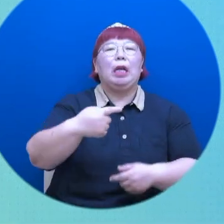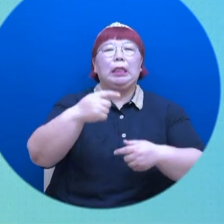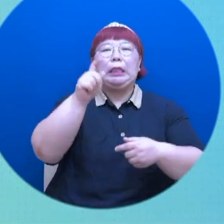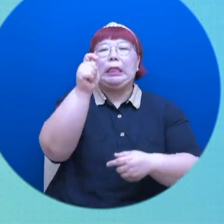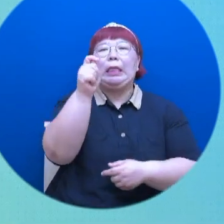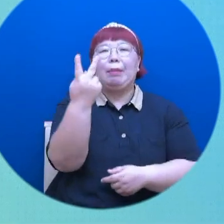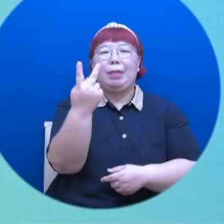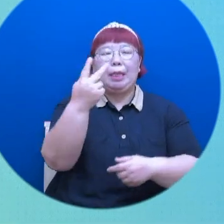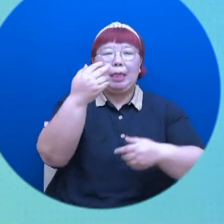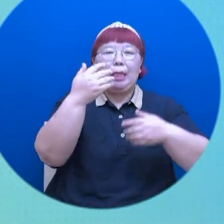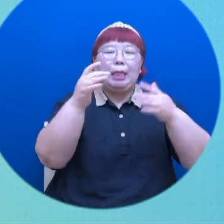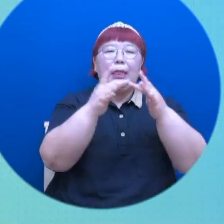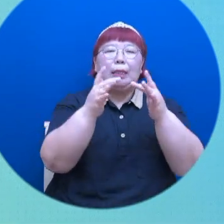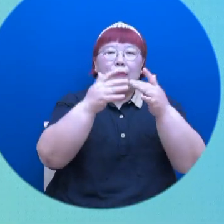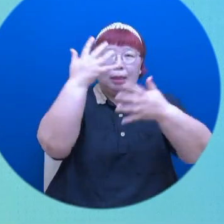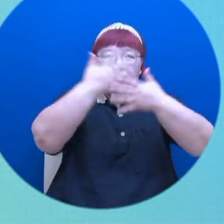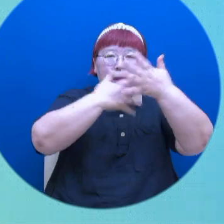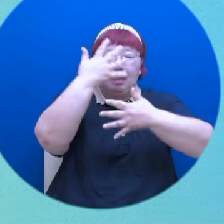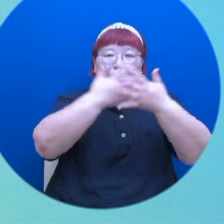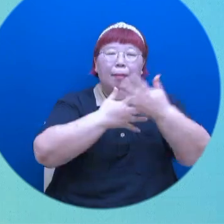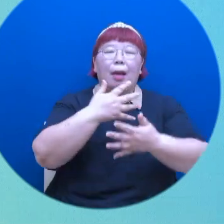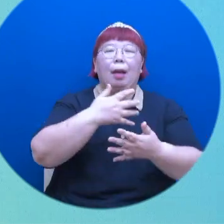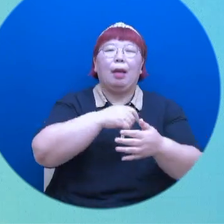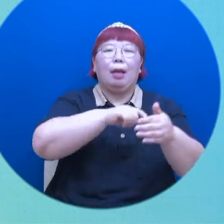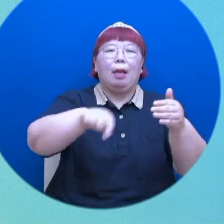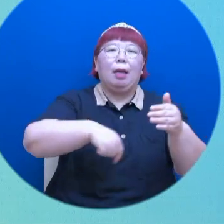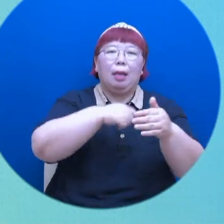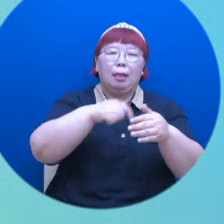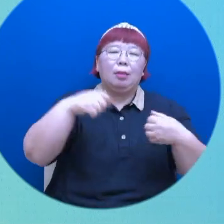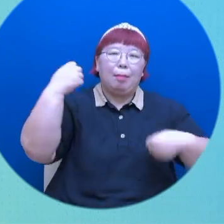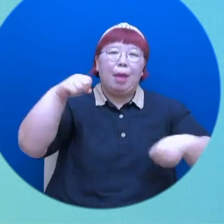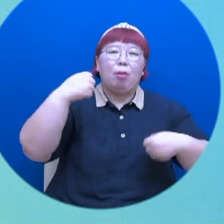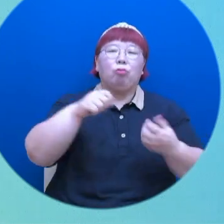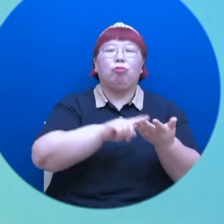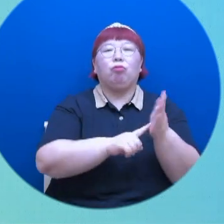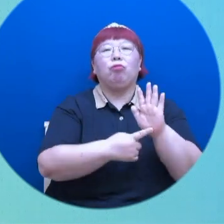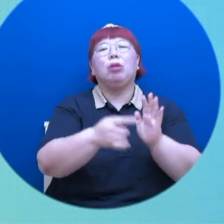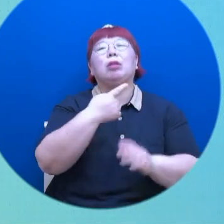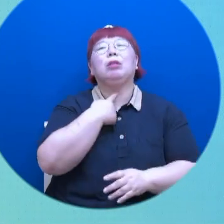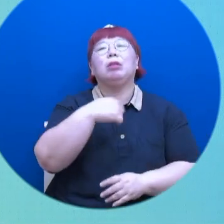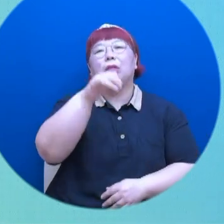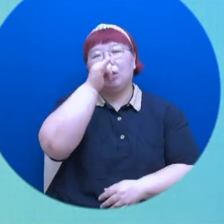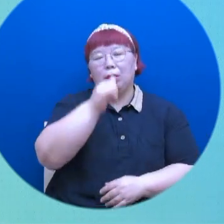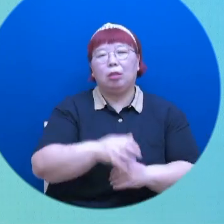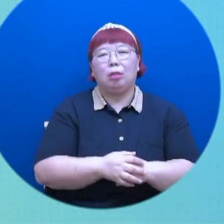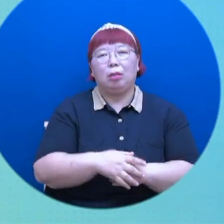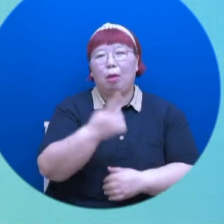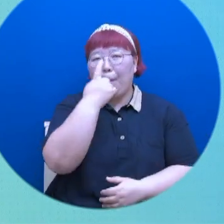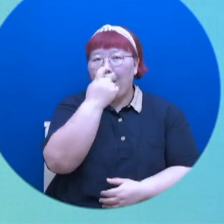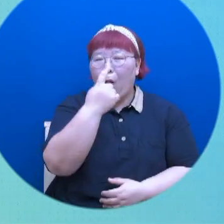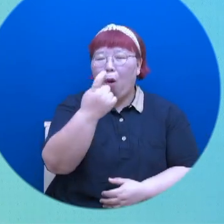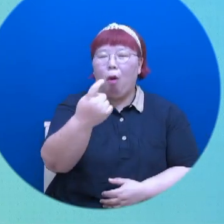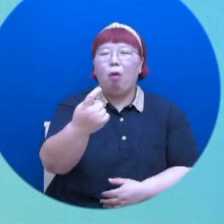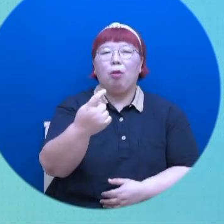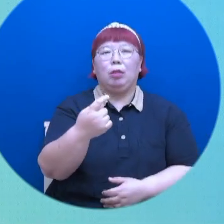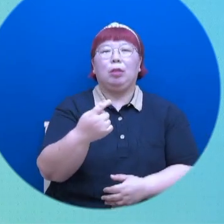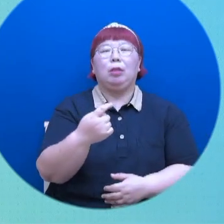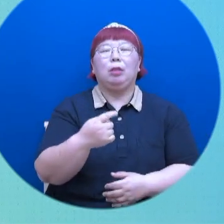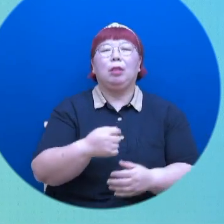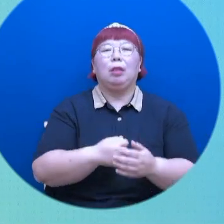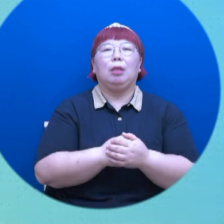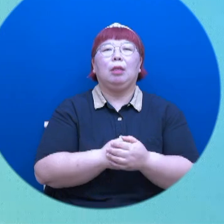드라마의 배우로, 연기자로 출연하였습니다. 그리고 멋지게 연기를 해냈어요.